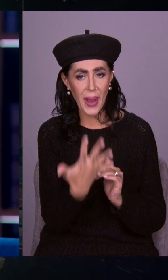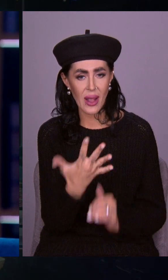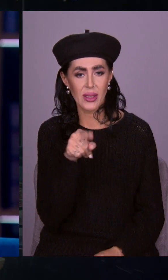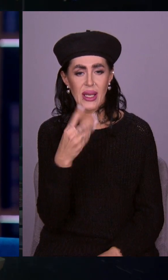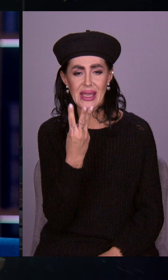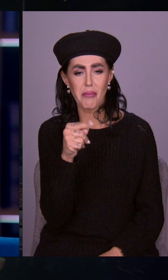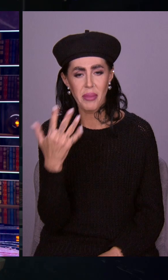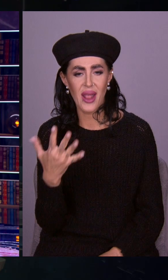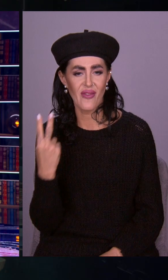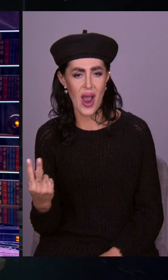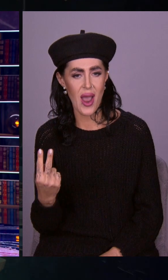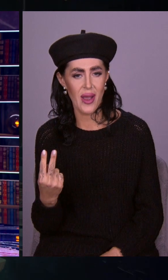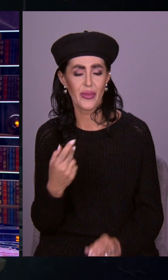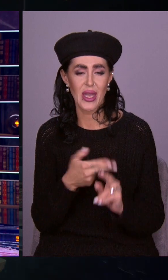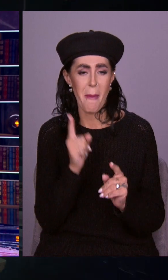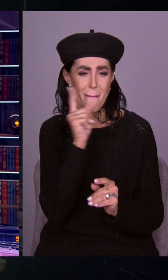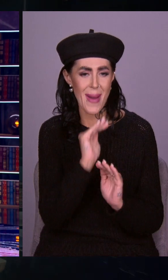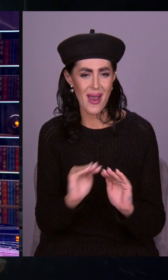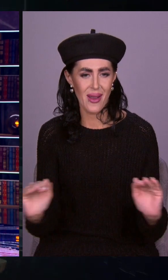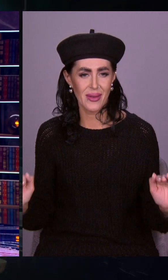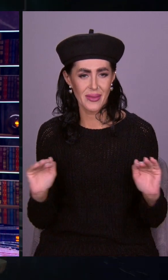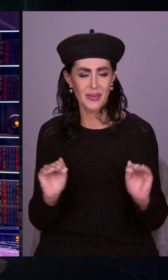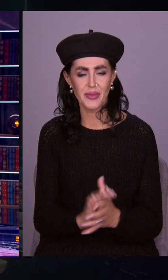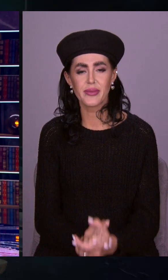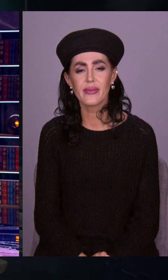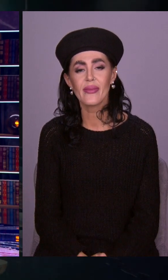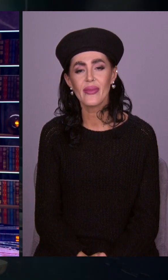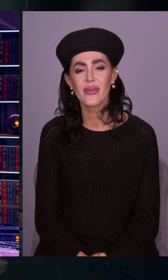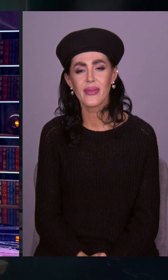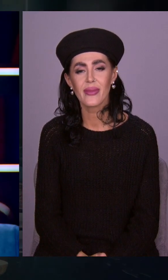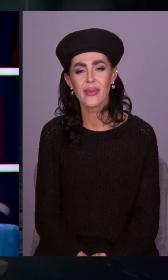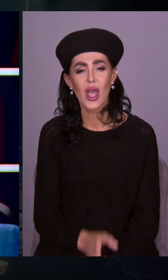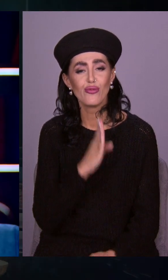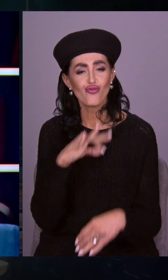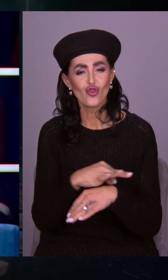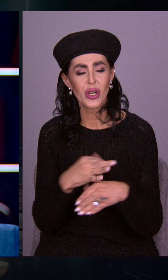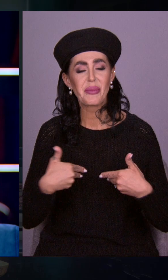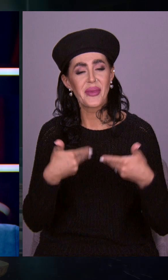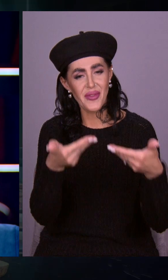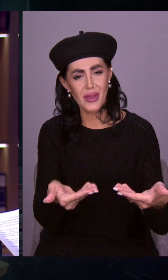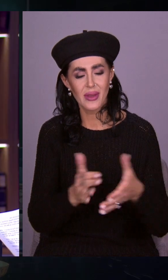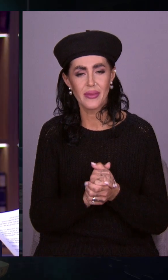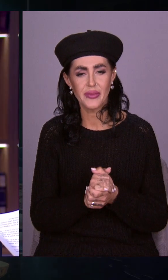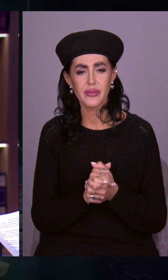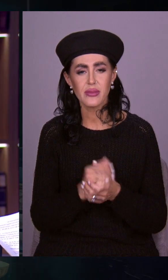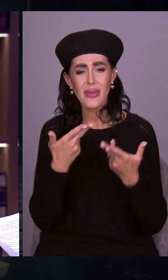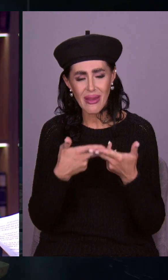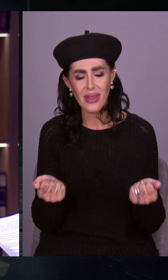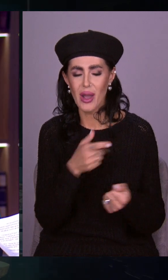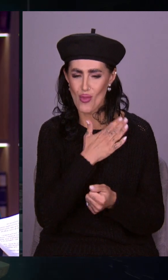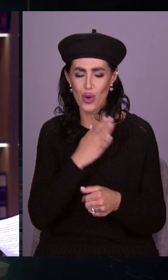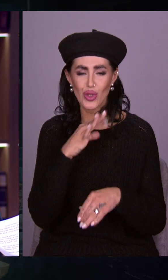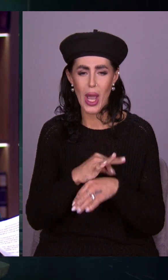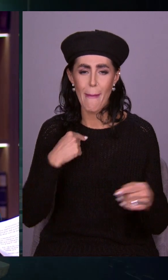5, 3.5, 2. Ага. Взагалі. Да, там по півтора року між кожним. Жінці, вітання. Так, вона страждає насправді значно більше, тому що я все